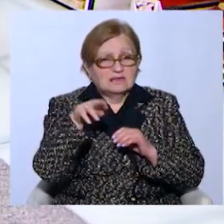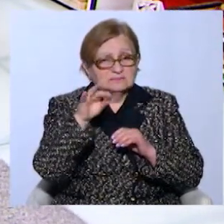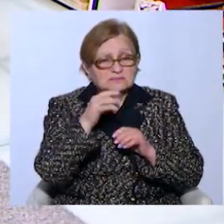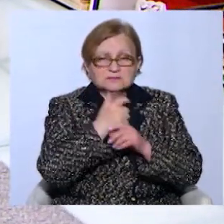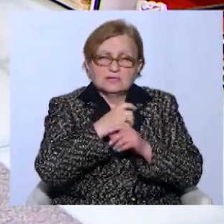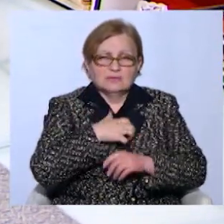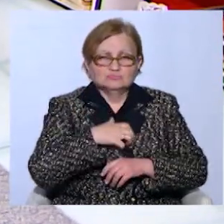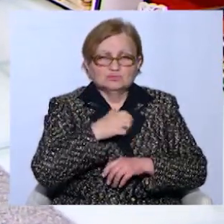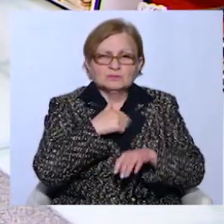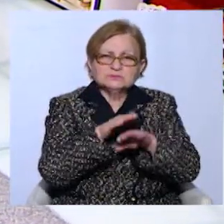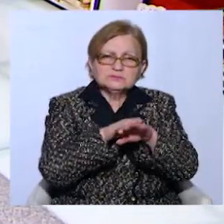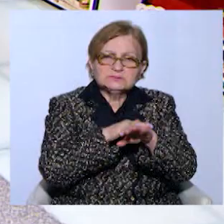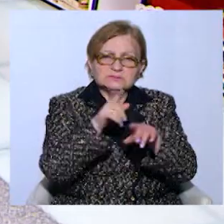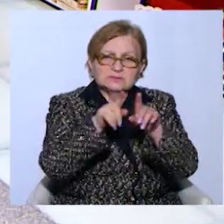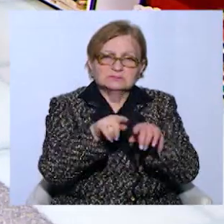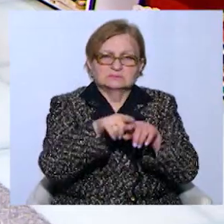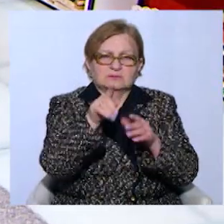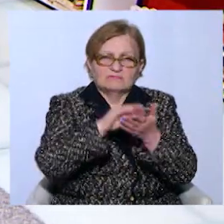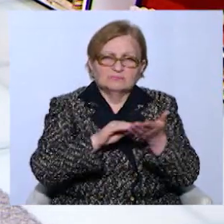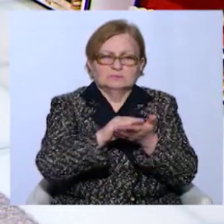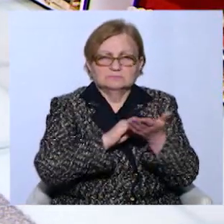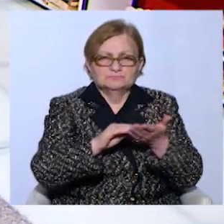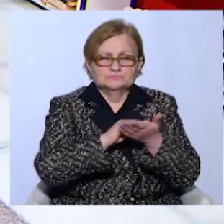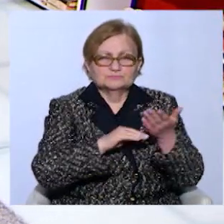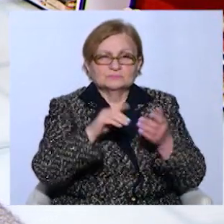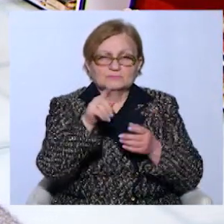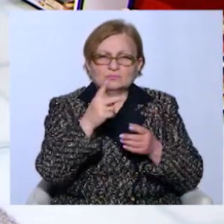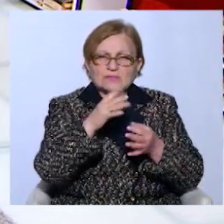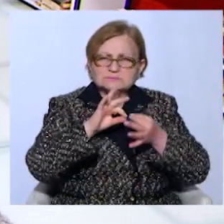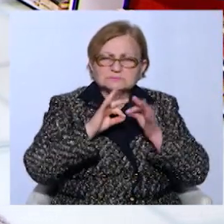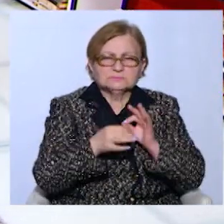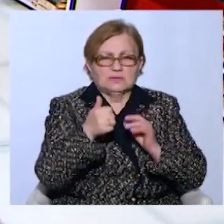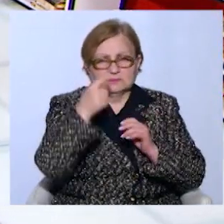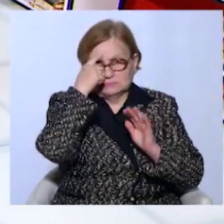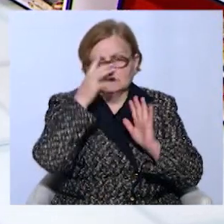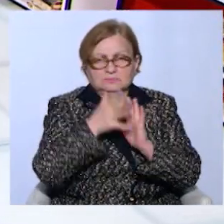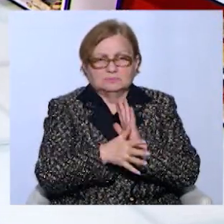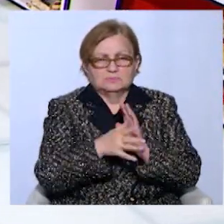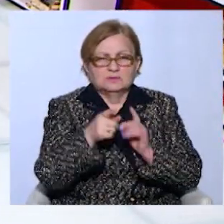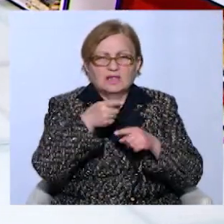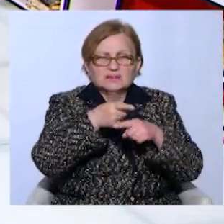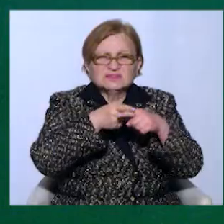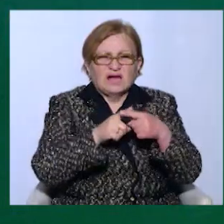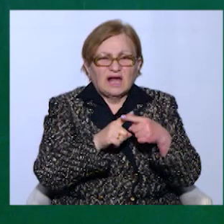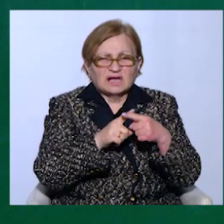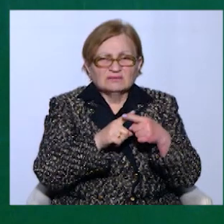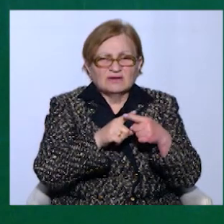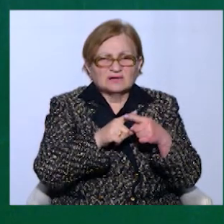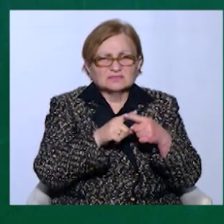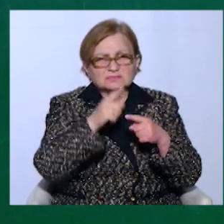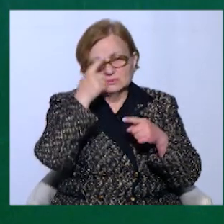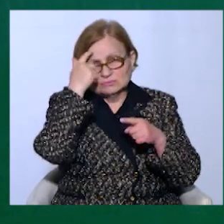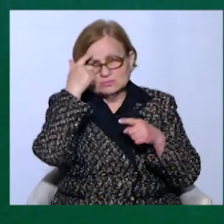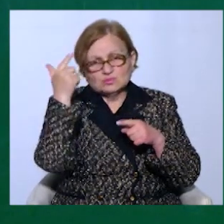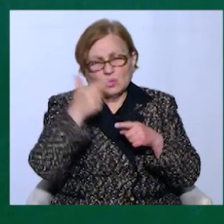ისი ბუნდოვნად გაგება, მისი ნახევრად გაგება და აქ გეტყვით. ნახევრად ცოდნას არ ცოდნა ჯობიაო.